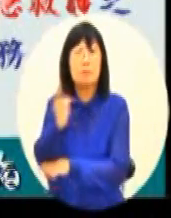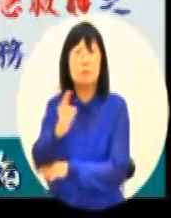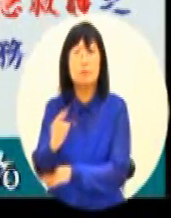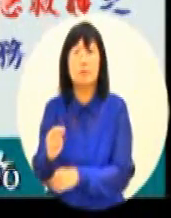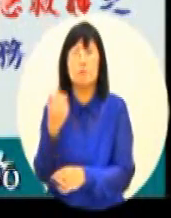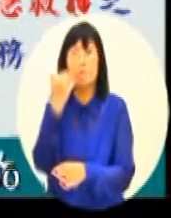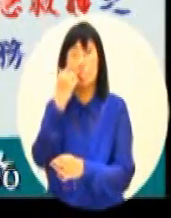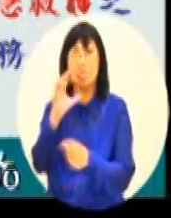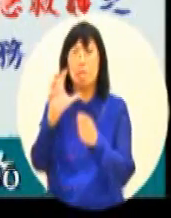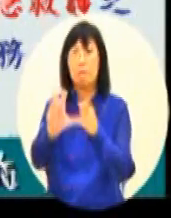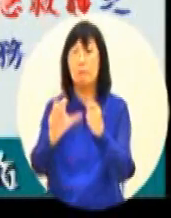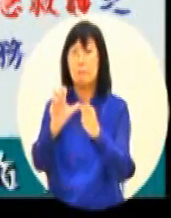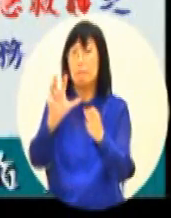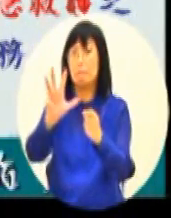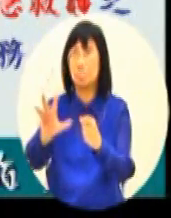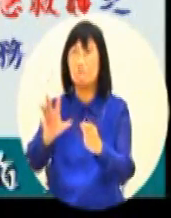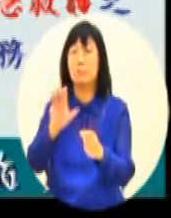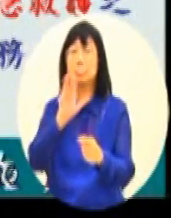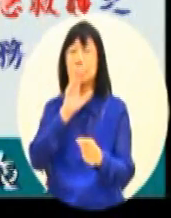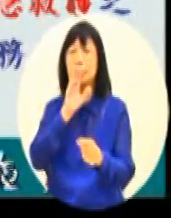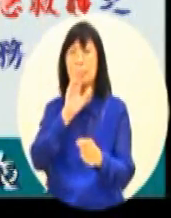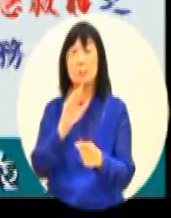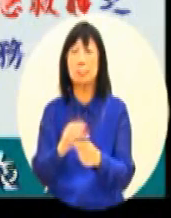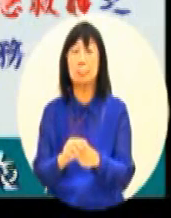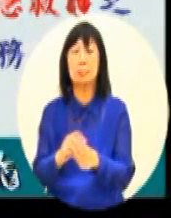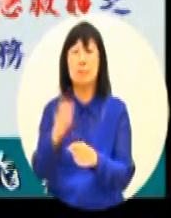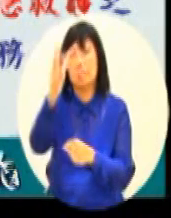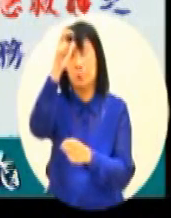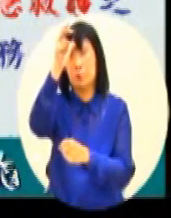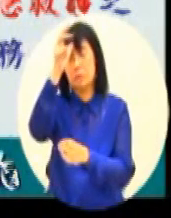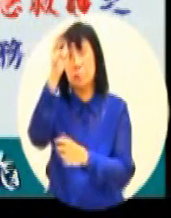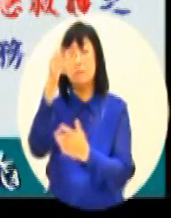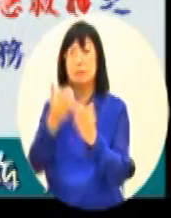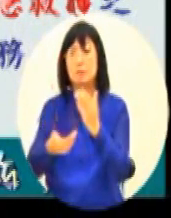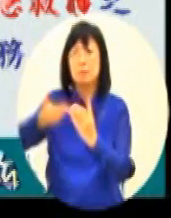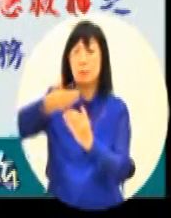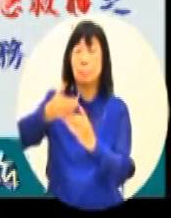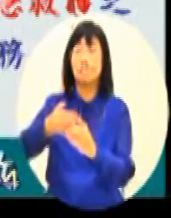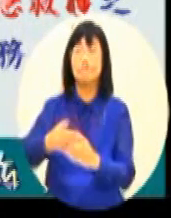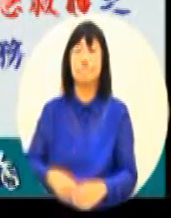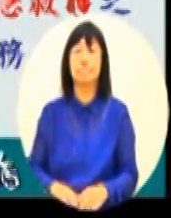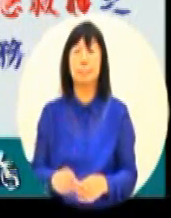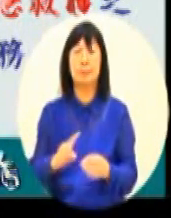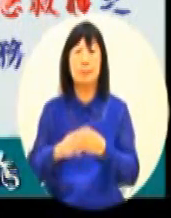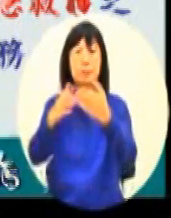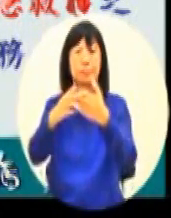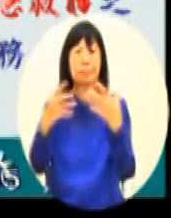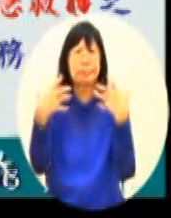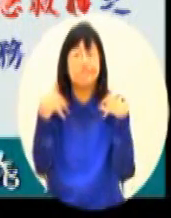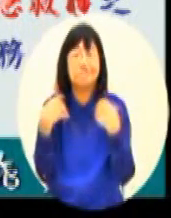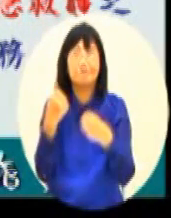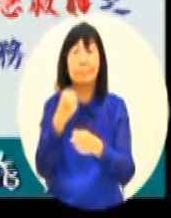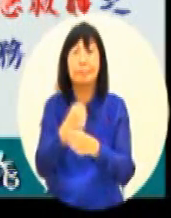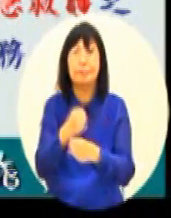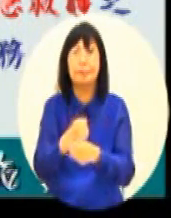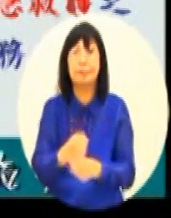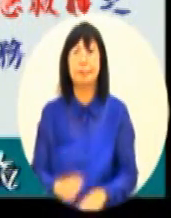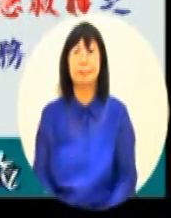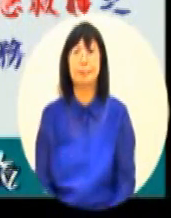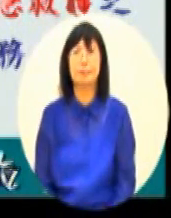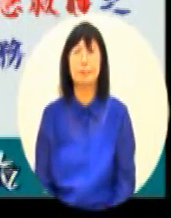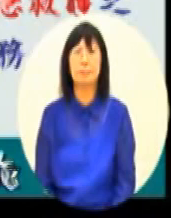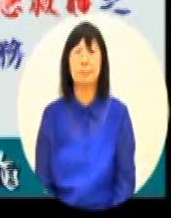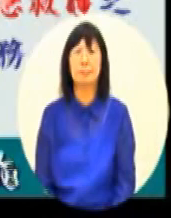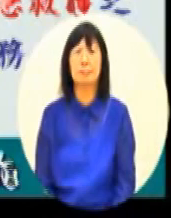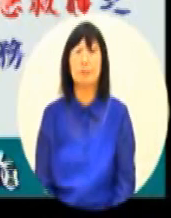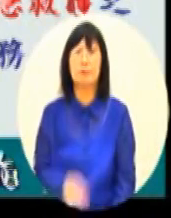当然在83年，真的，他是从这个警察局消防大队升格哈，他的主要工作啊，他的主要工作是